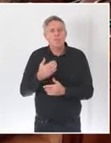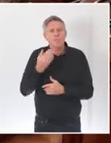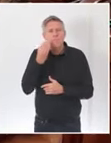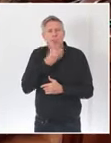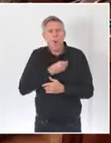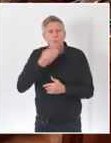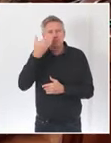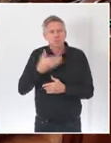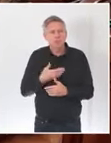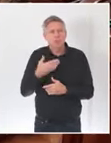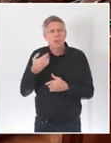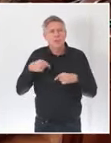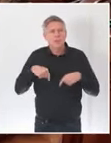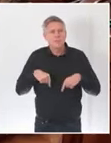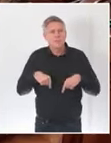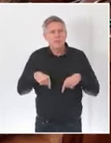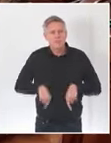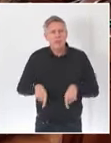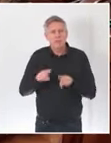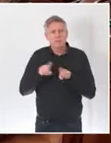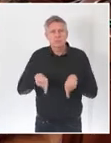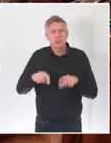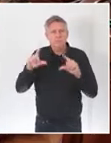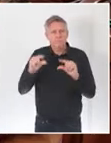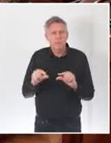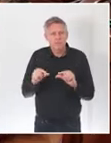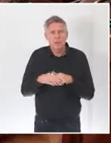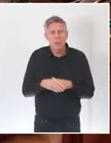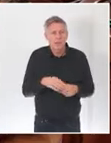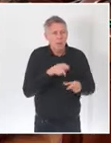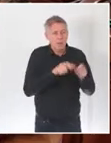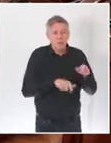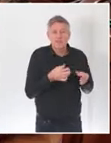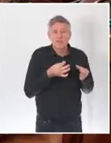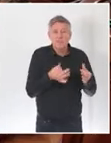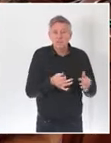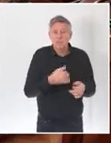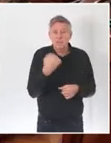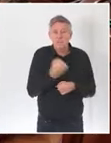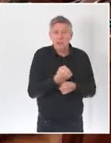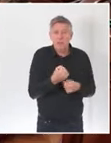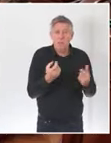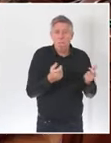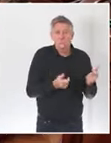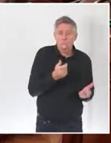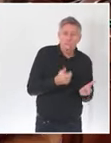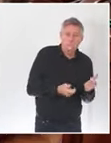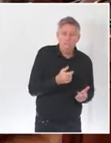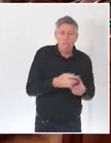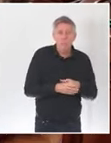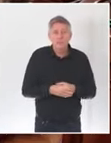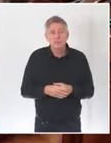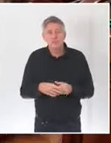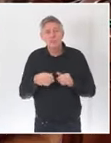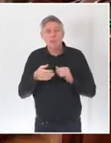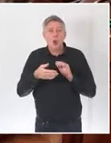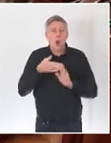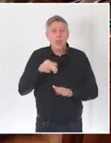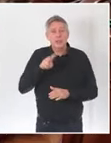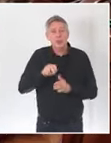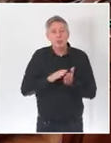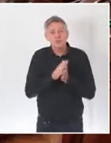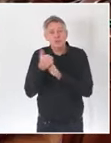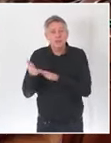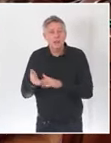en premier lieu les plus fragiles, ou face à l'irresponsabilité de ce gouvernement de reléguer la transition écologique au second plan alors